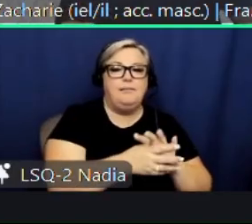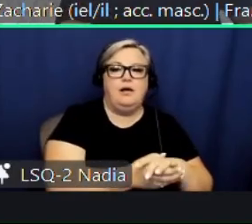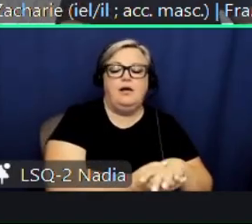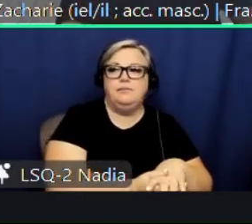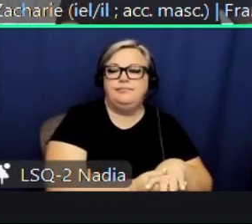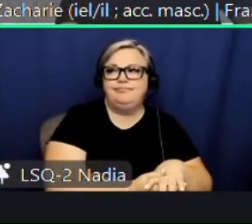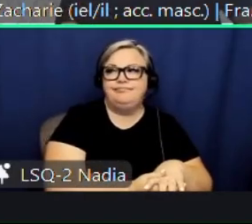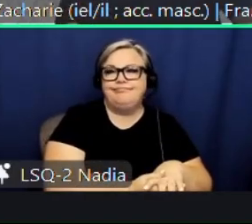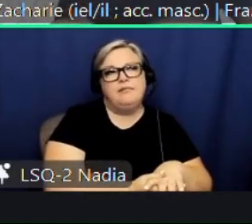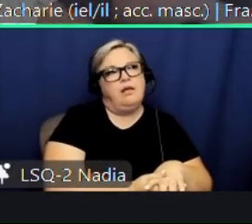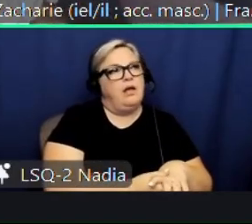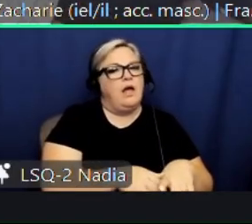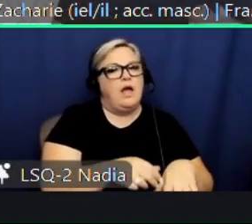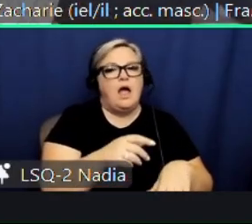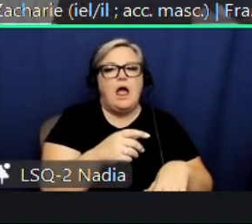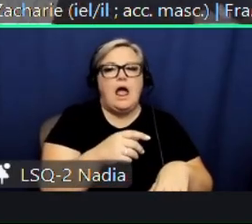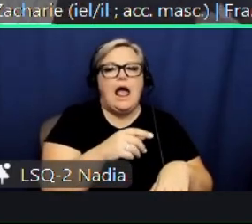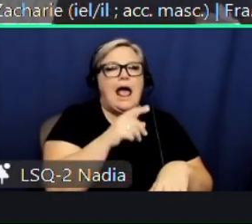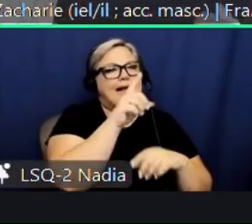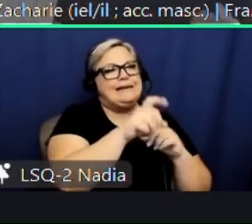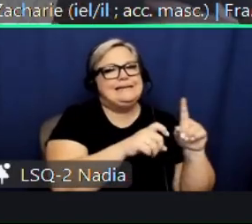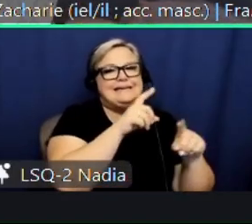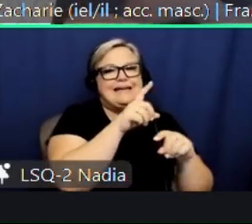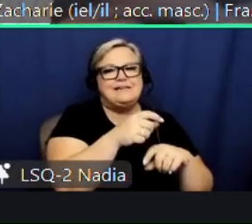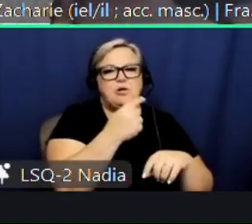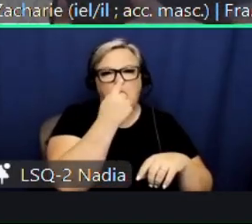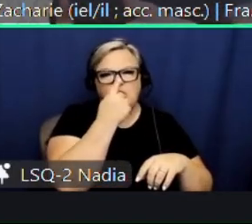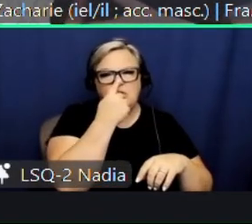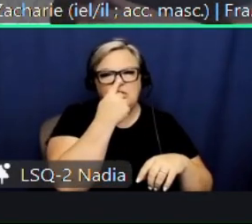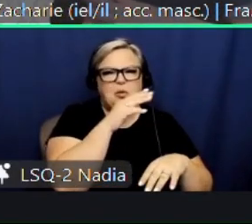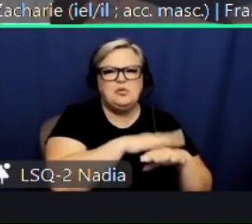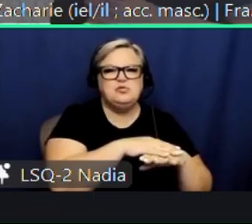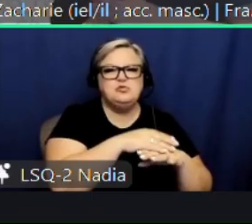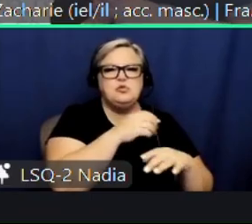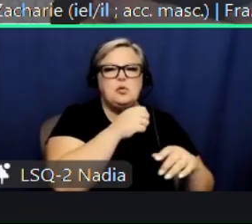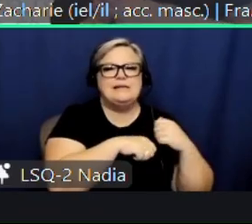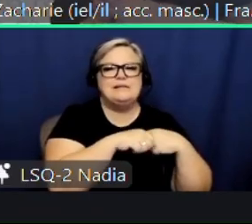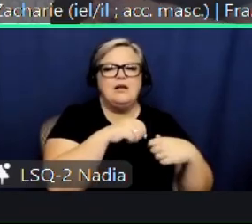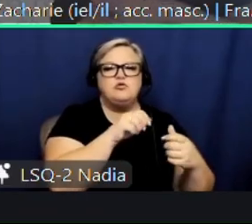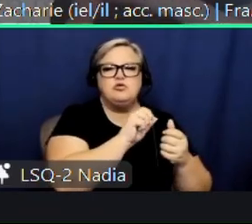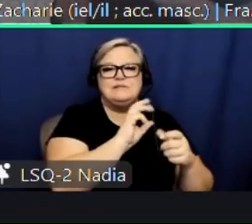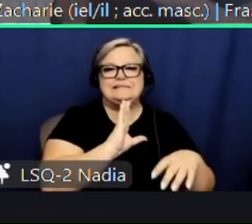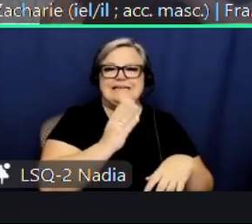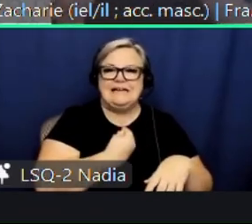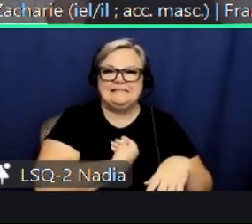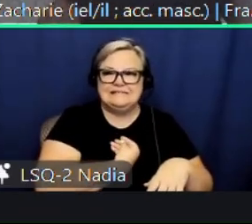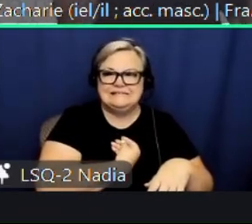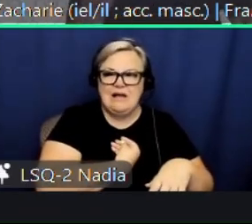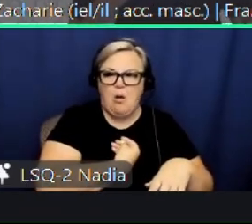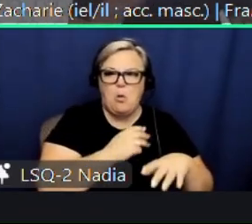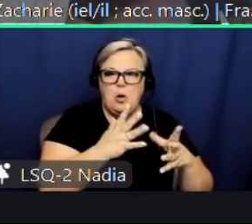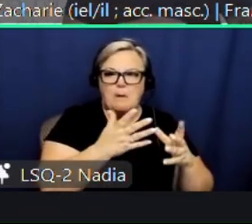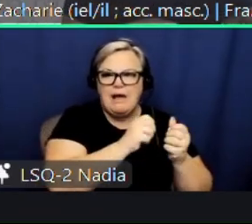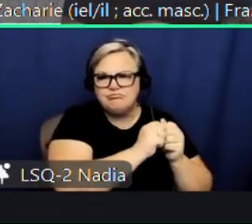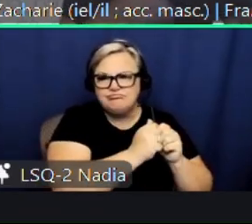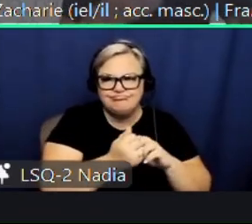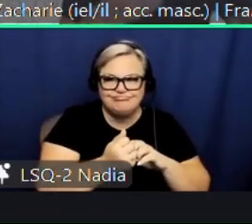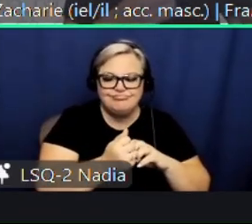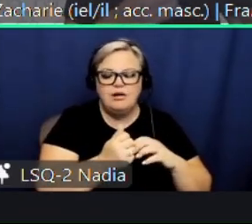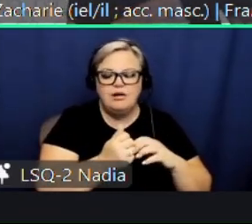il n'est pas nécessaire de poser une série de questions intrusives sur l'historique de transition d'une personne trans ou sur